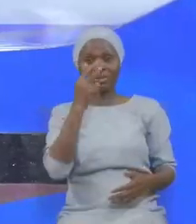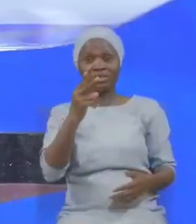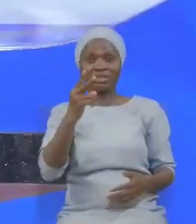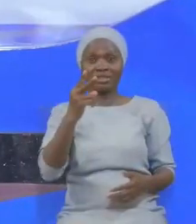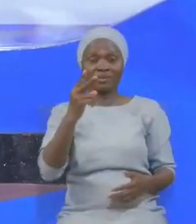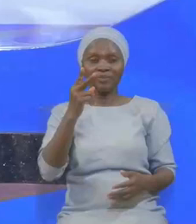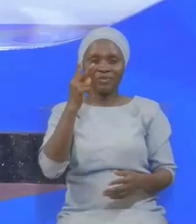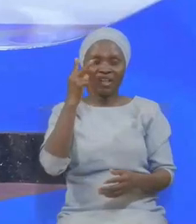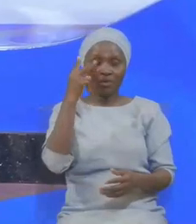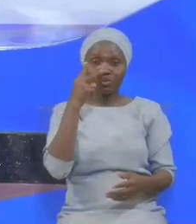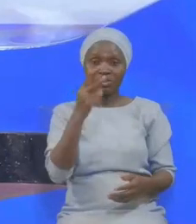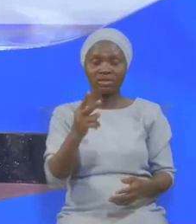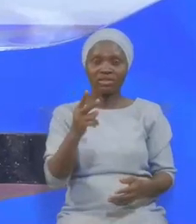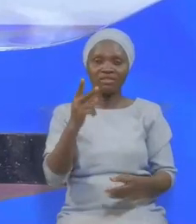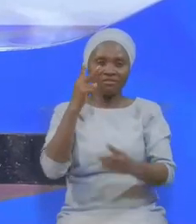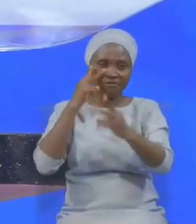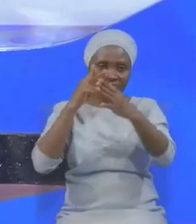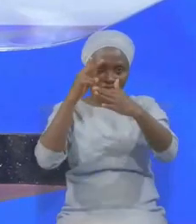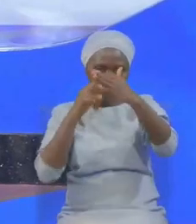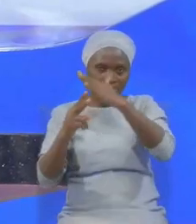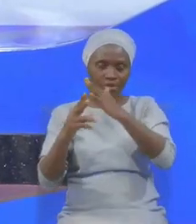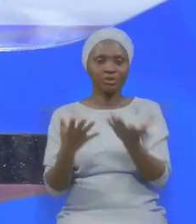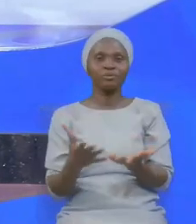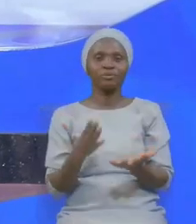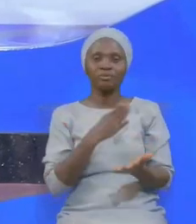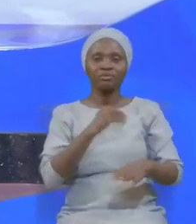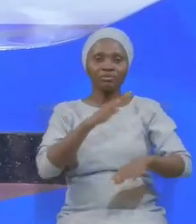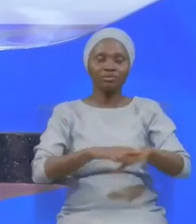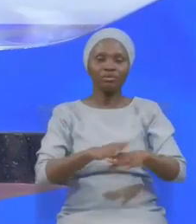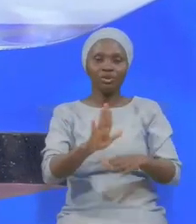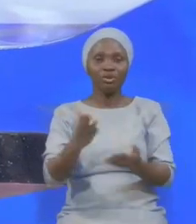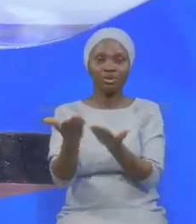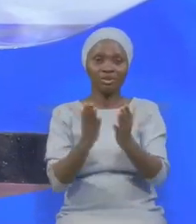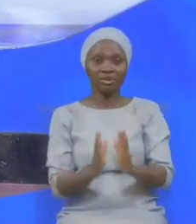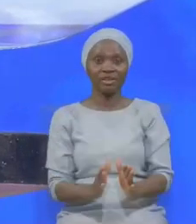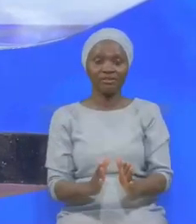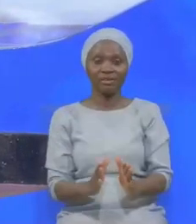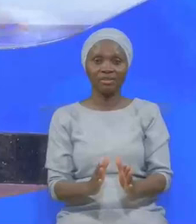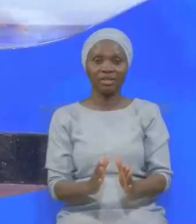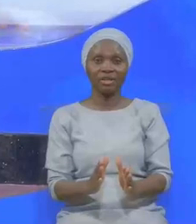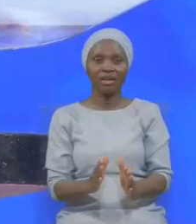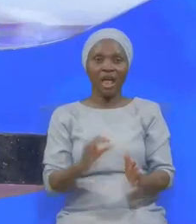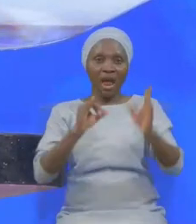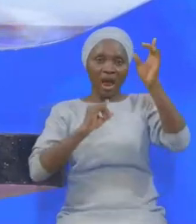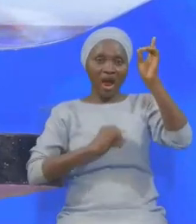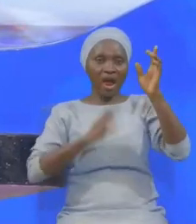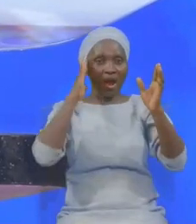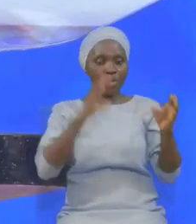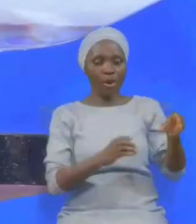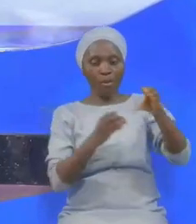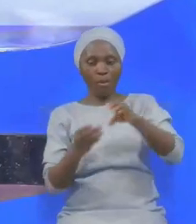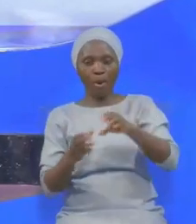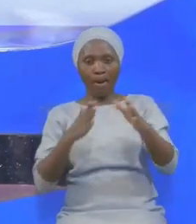Même sur les serviteurs et sur les servantes, dans ces jours-là, je répandrai mon